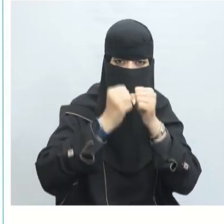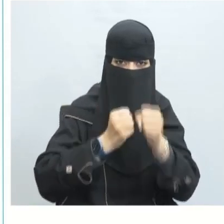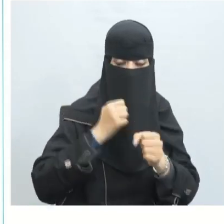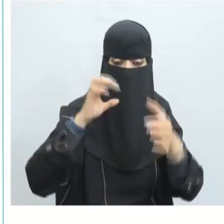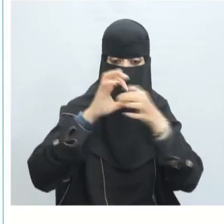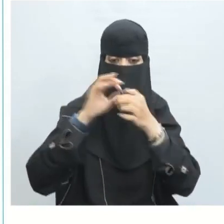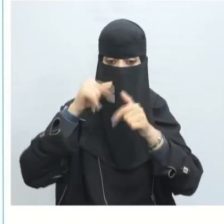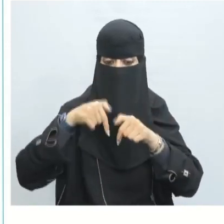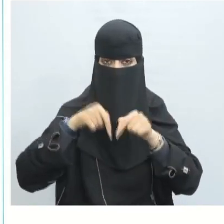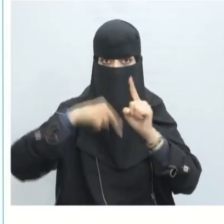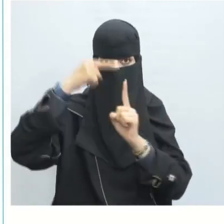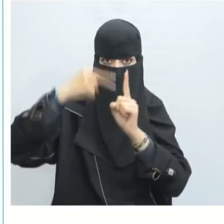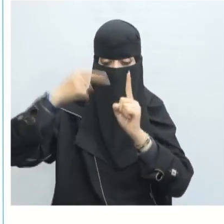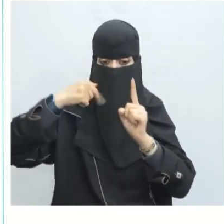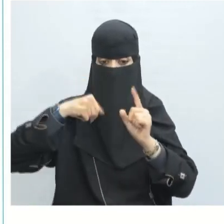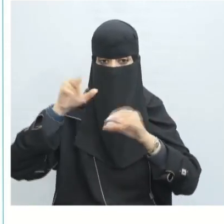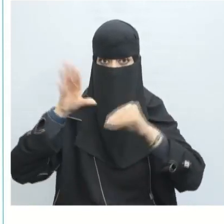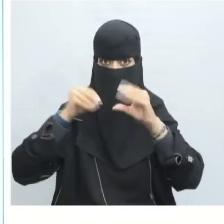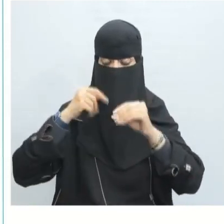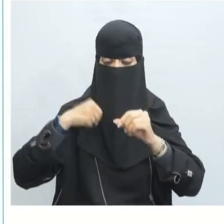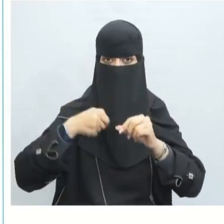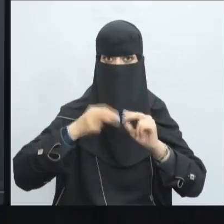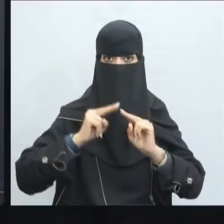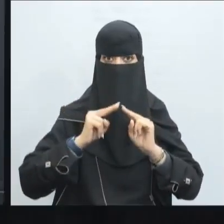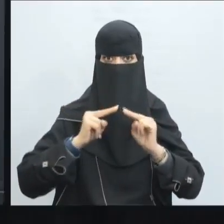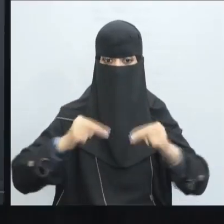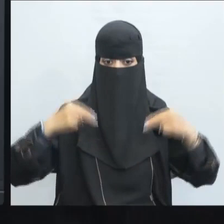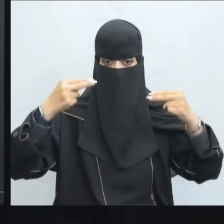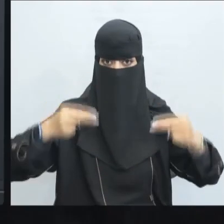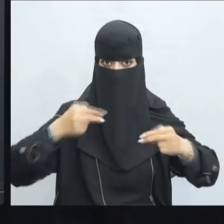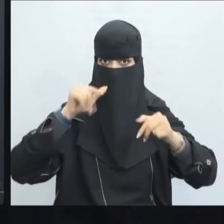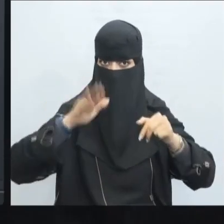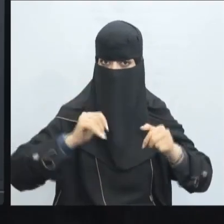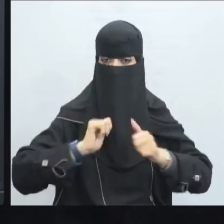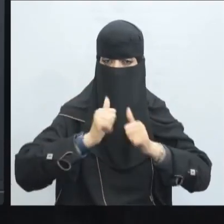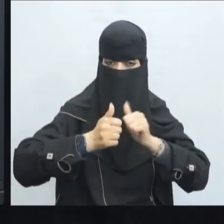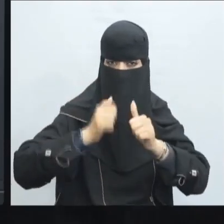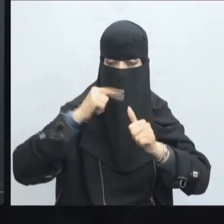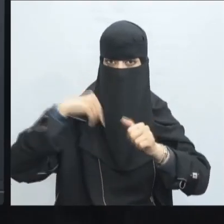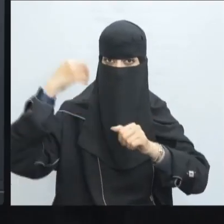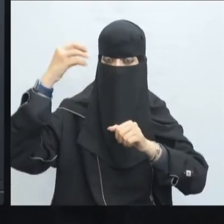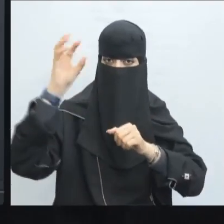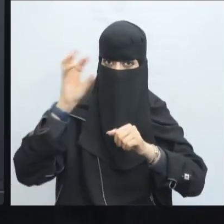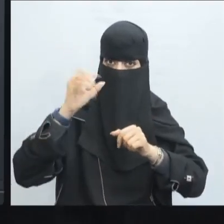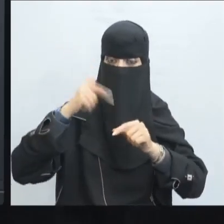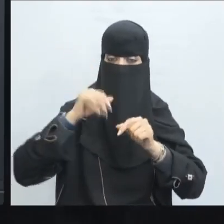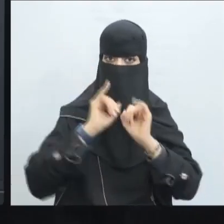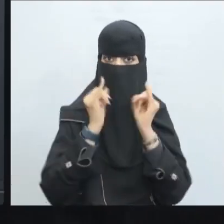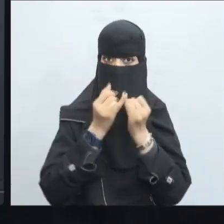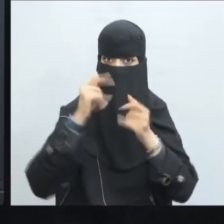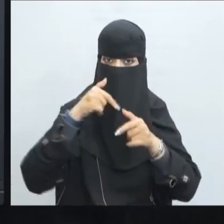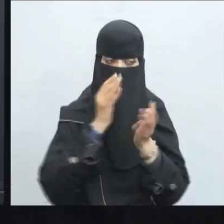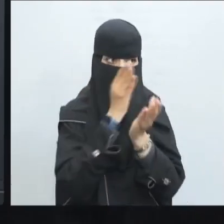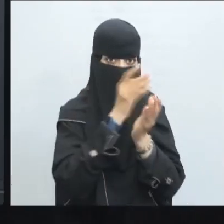الفعاليات ذكرنا هنالك تحدي للشركات للمنظمات للجهات التي تبحث عن